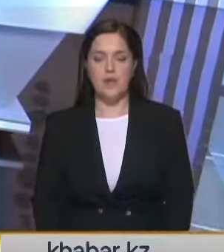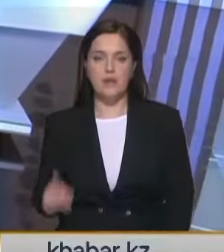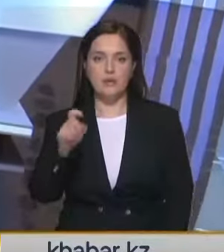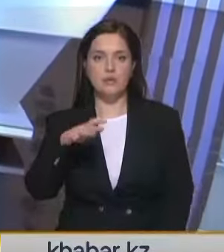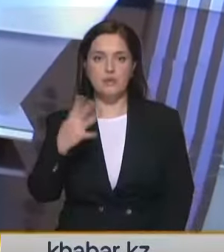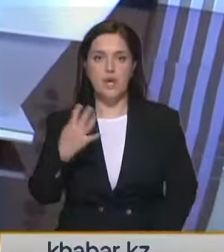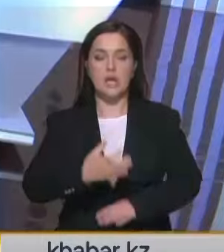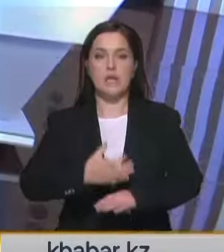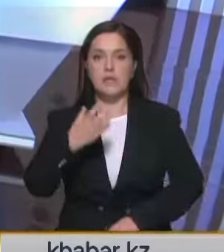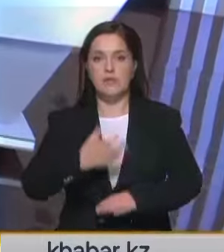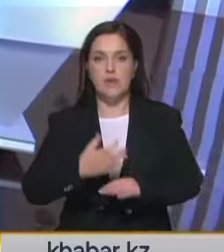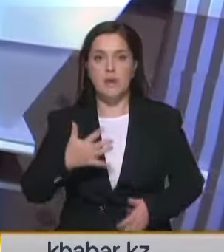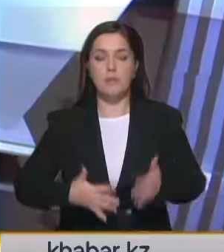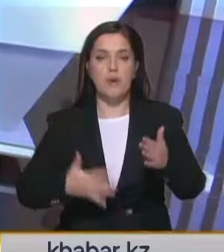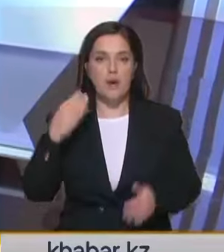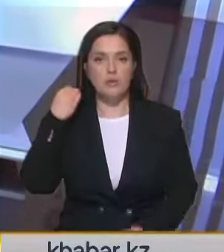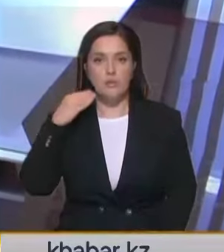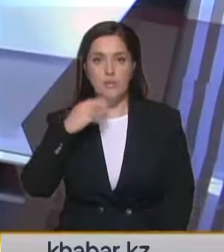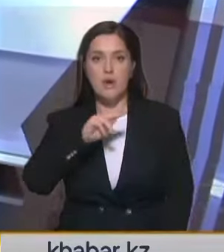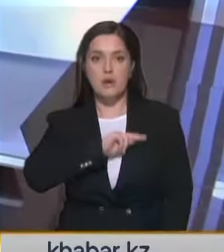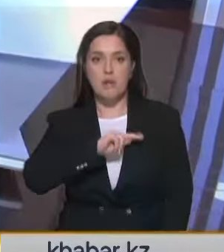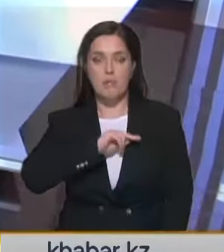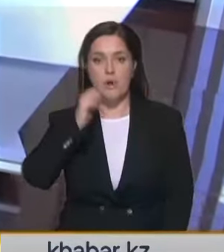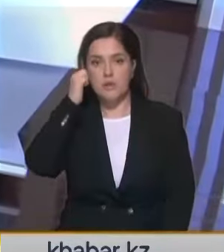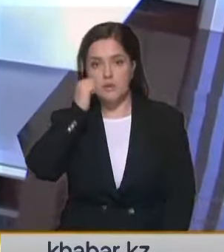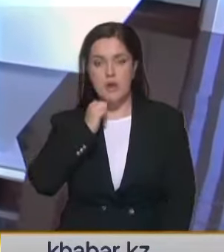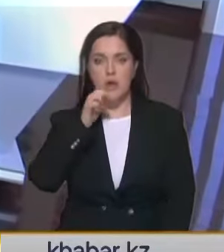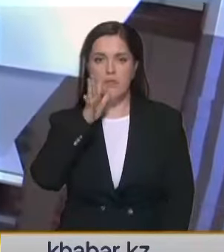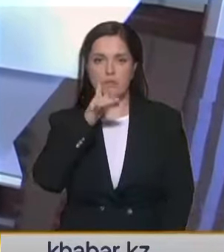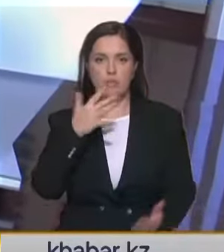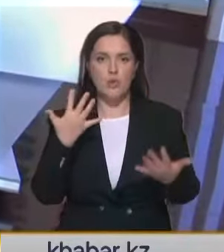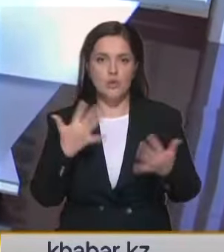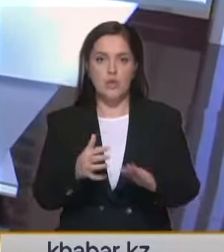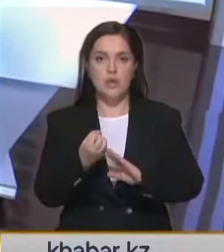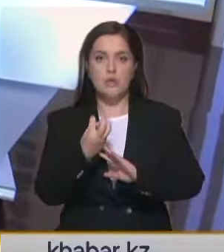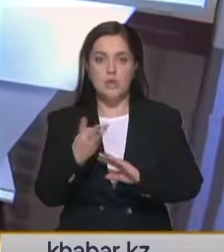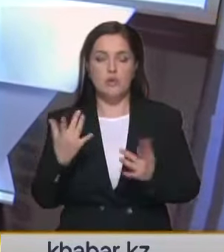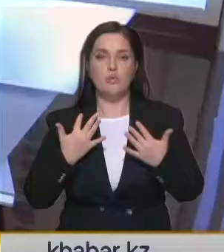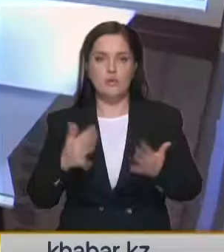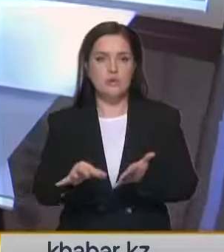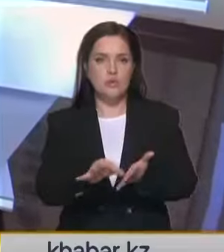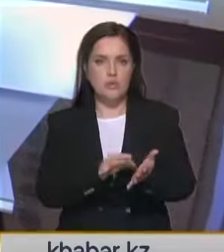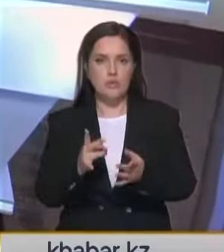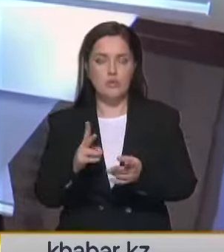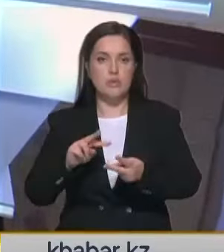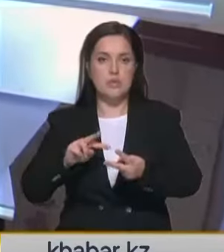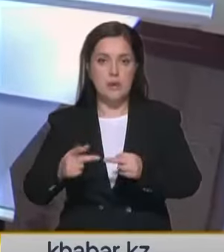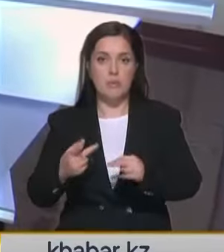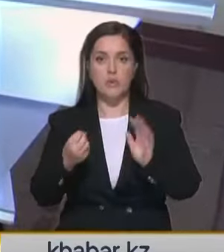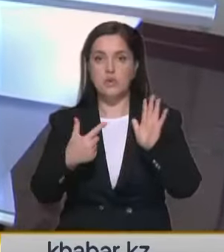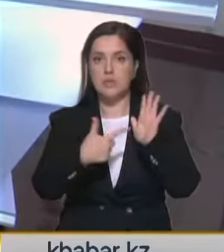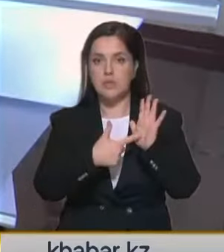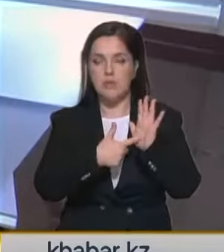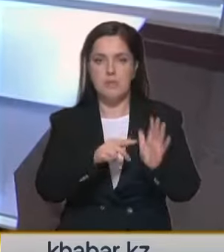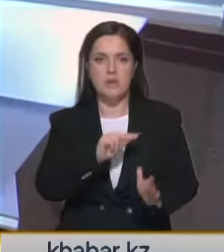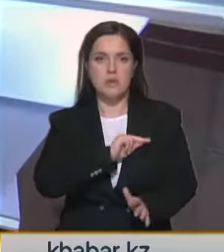144 лифта в многоэтажках Актобе работают с истекшим сроком эксплуатации. 13 из них нуждаются в срочной замене. Еще 7 и вовсе